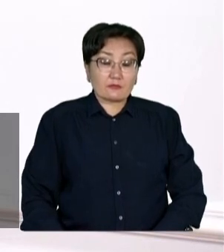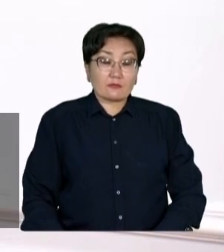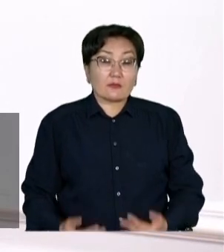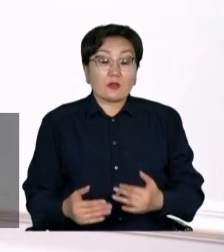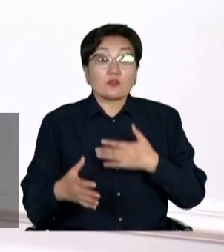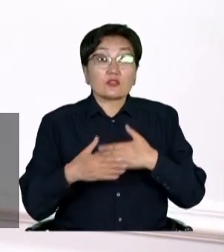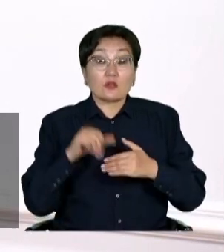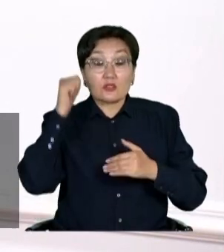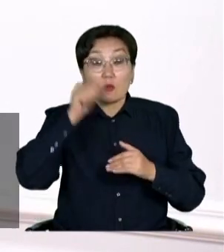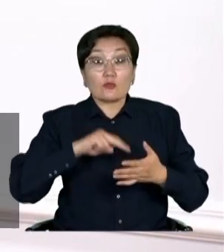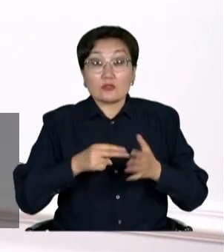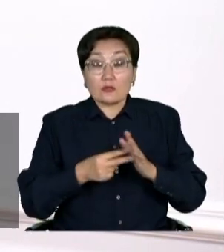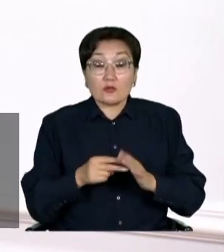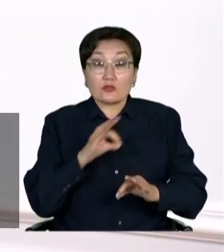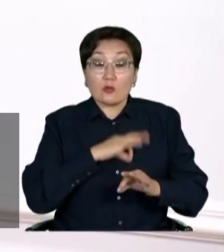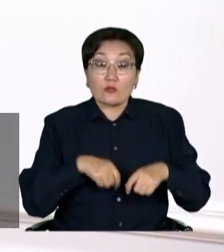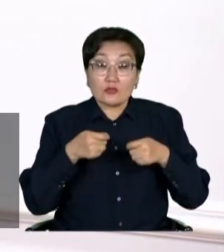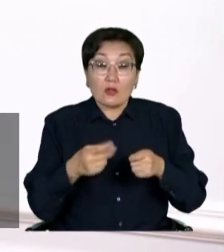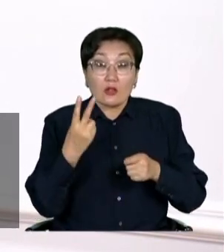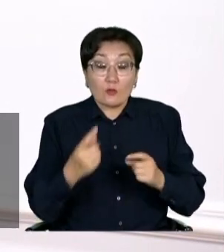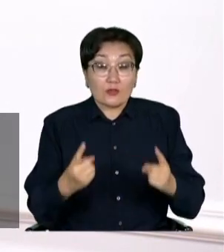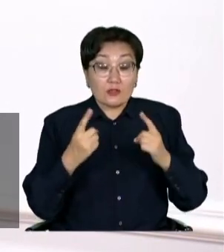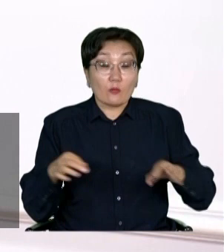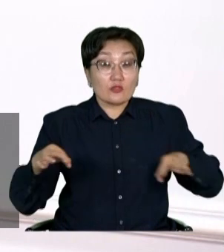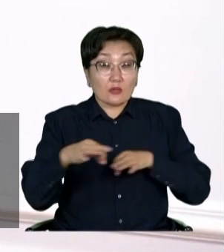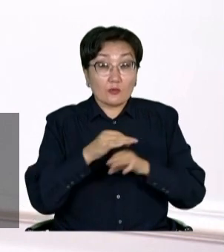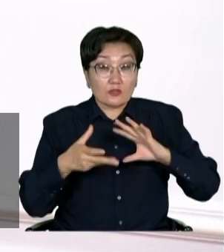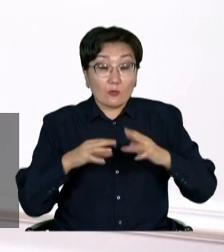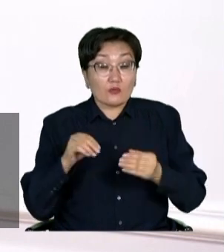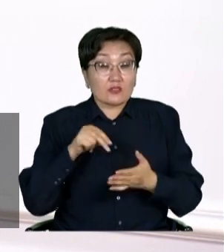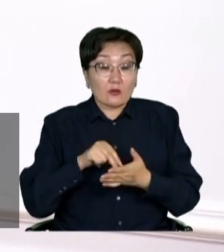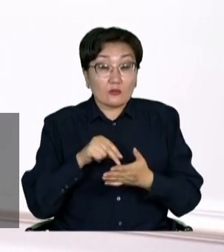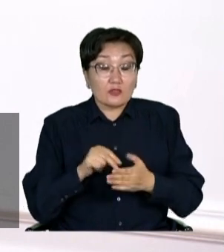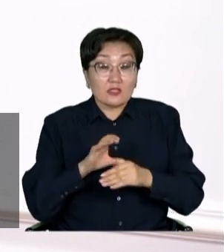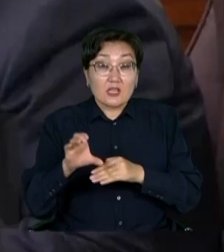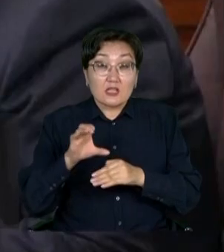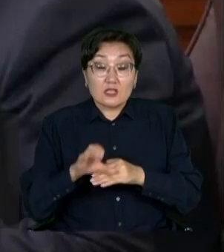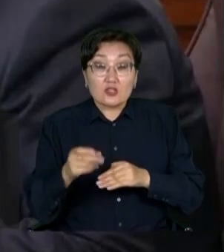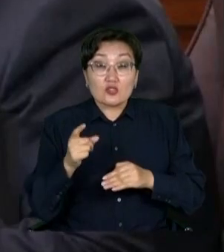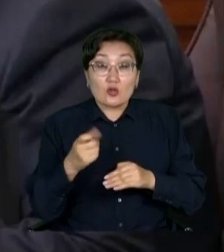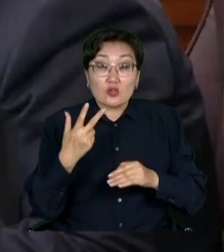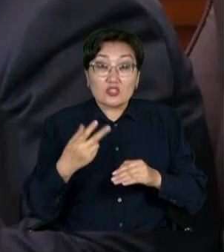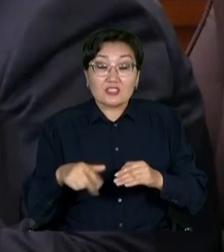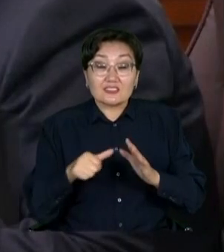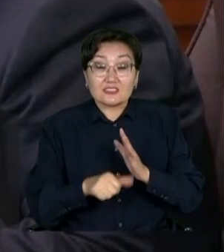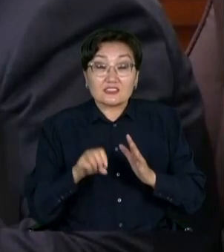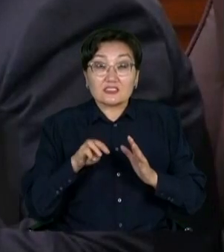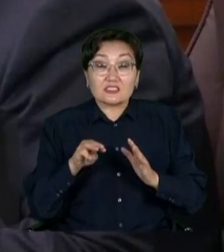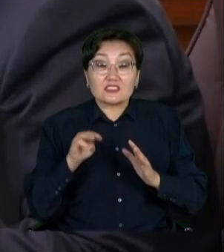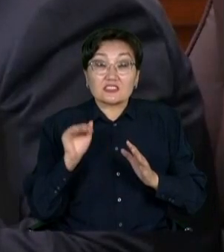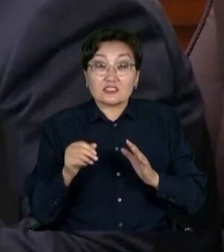В ближайший год планируется ввод в эксплуатацию двух крупных проектов общим объемом производства 160 тысяч единиц. Также до конца